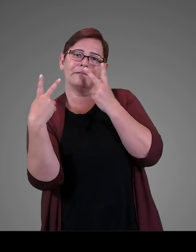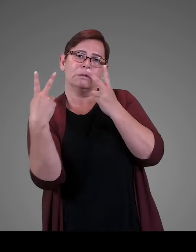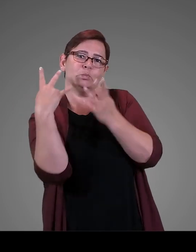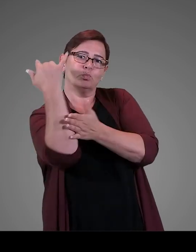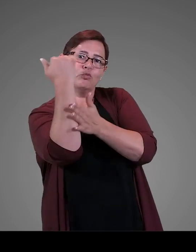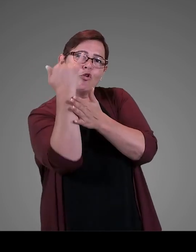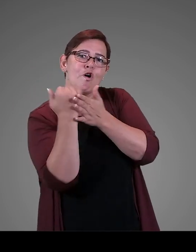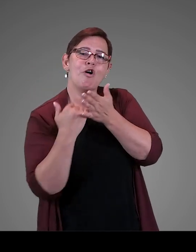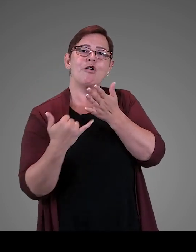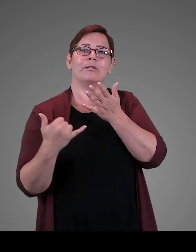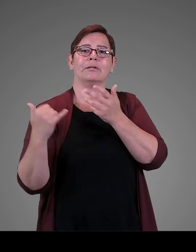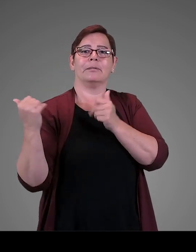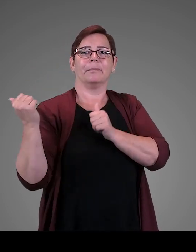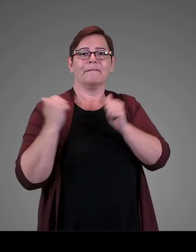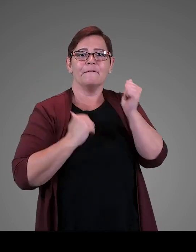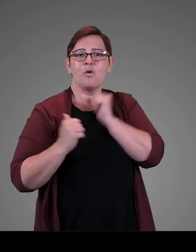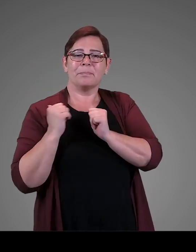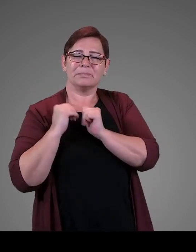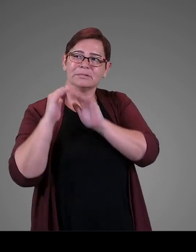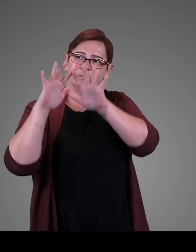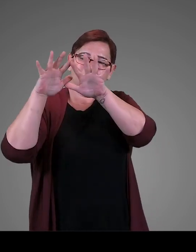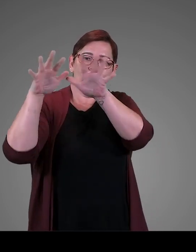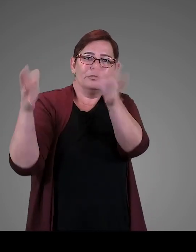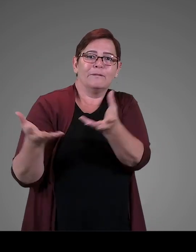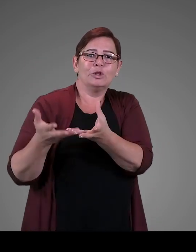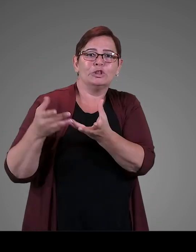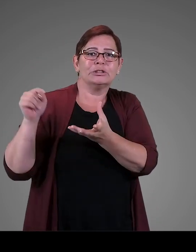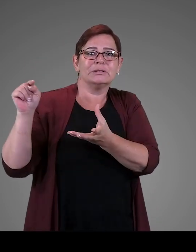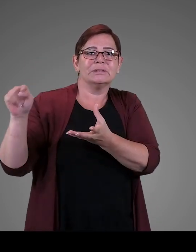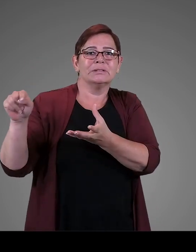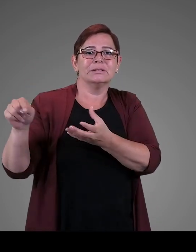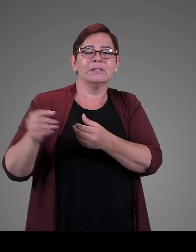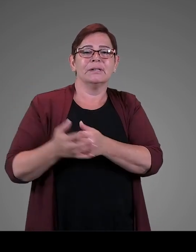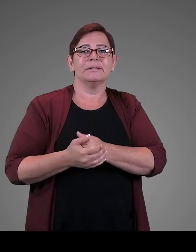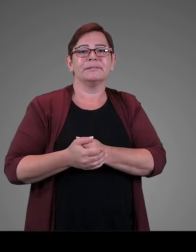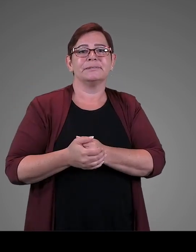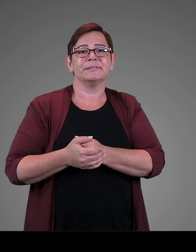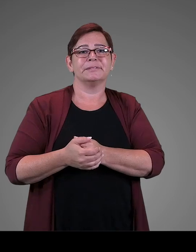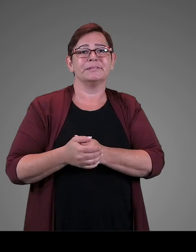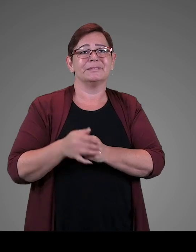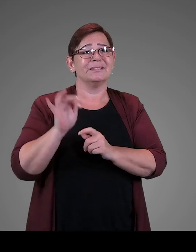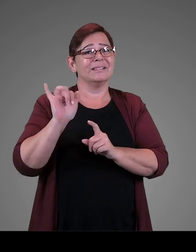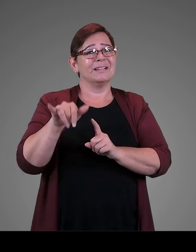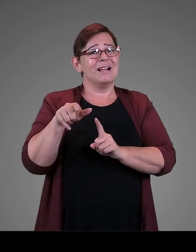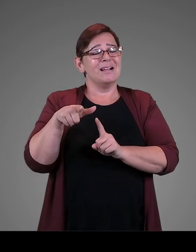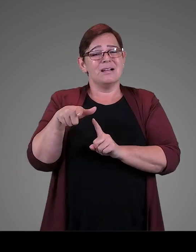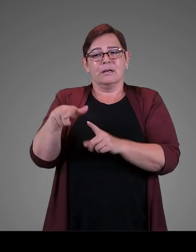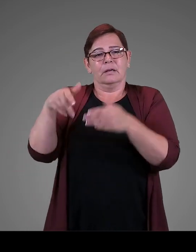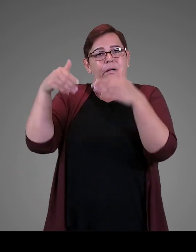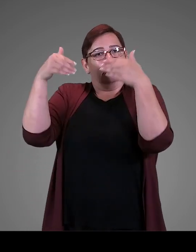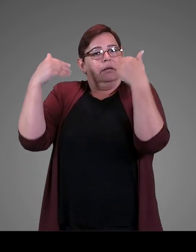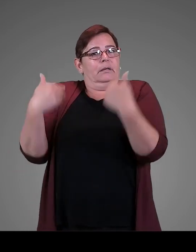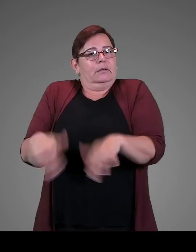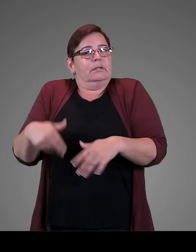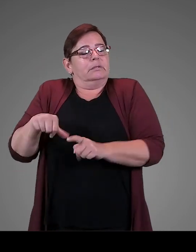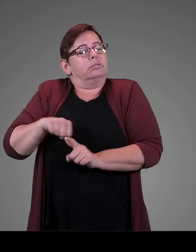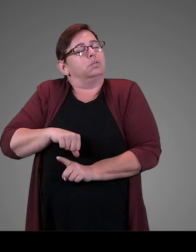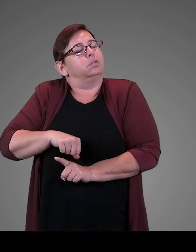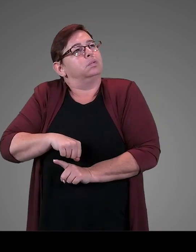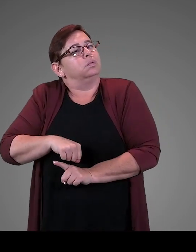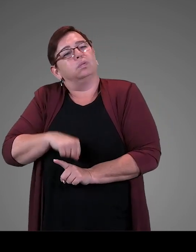peut rêver, puis on peut essayer de changer les choses de manière concrète.